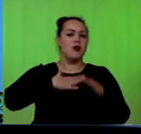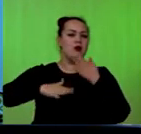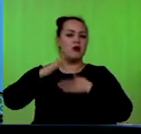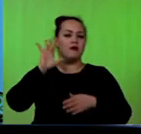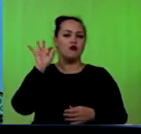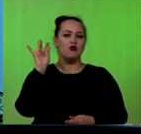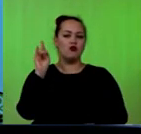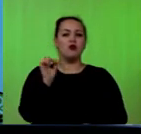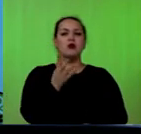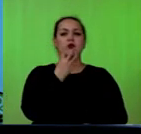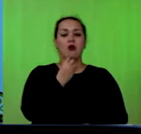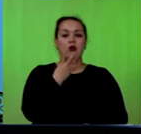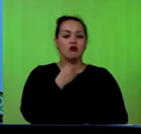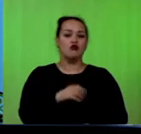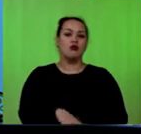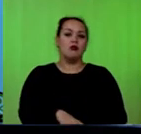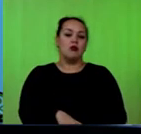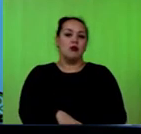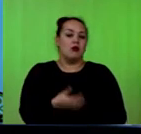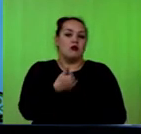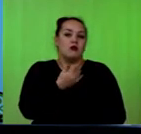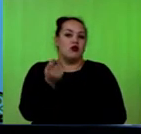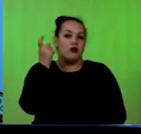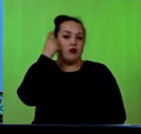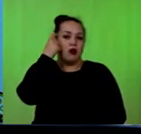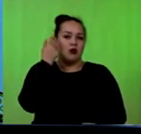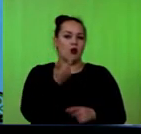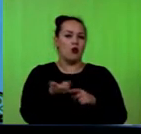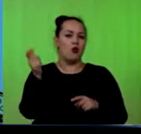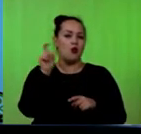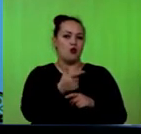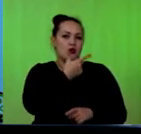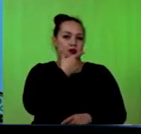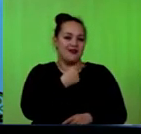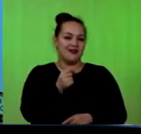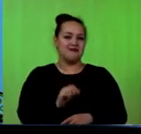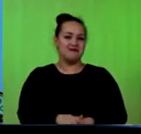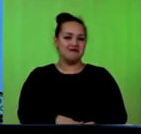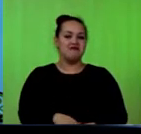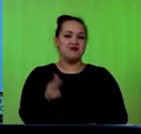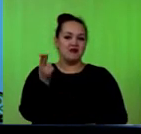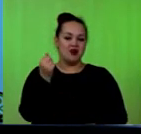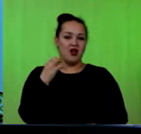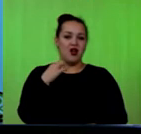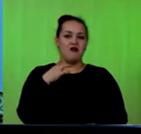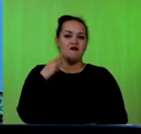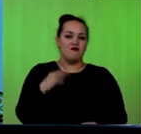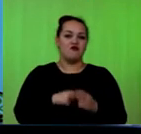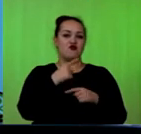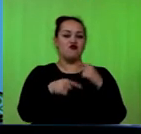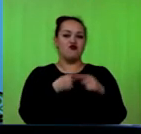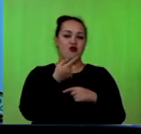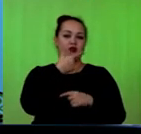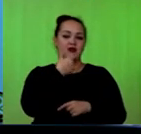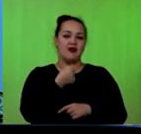дедушка наши махалля стало очень красивой конечно внучок красота нашей